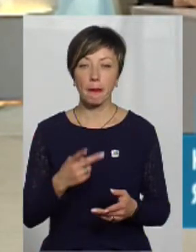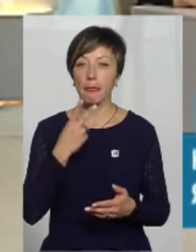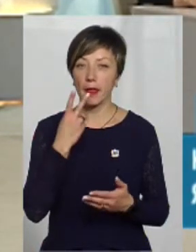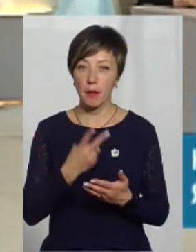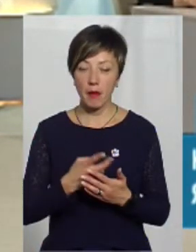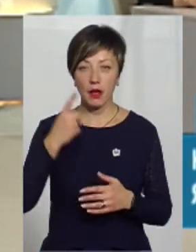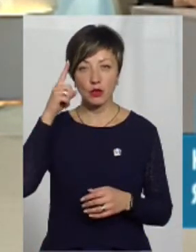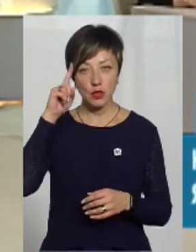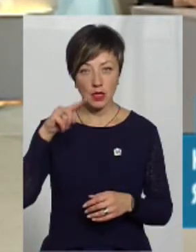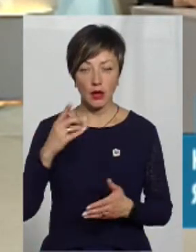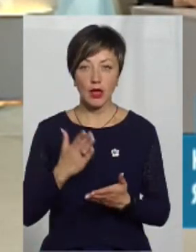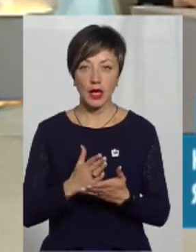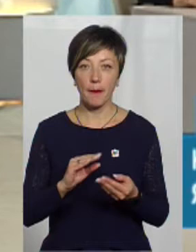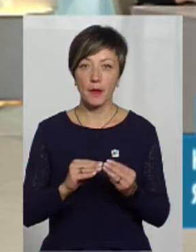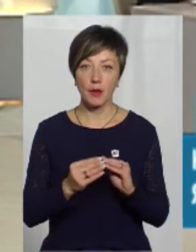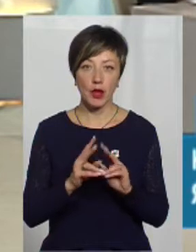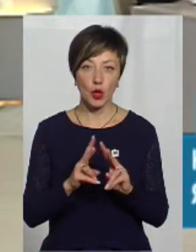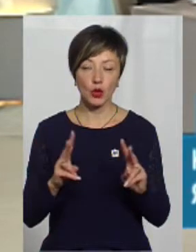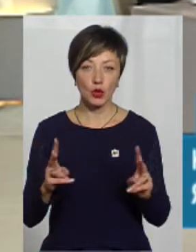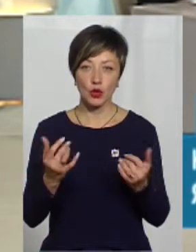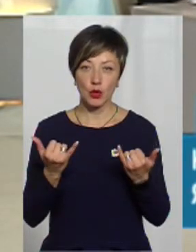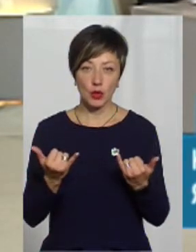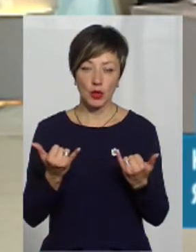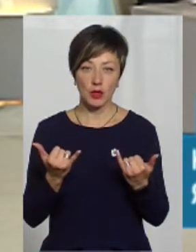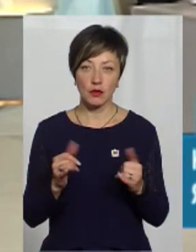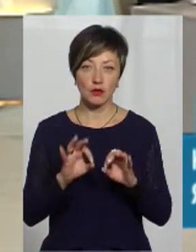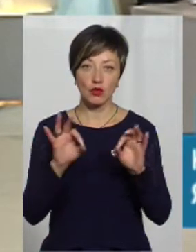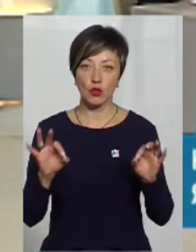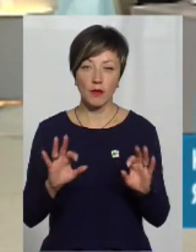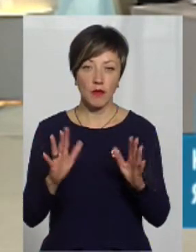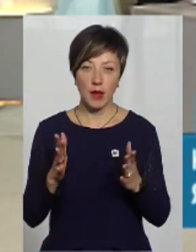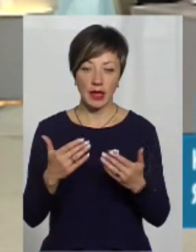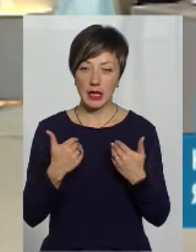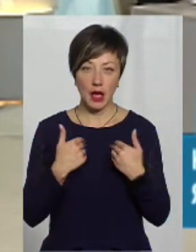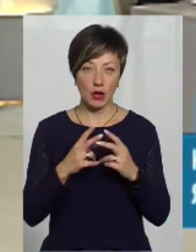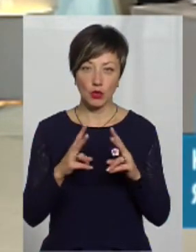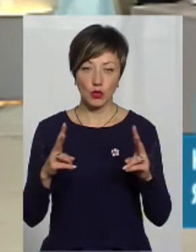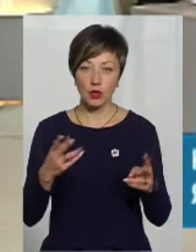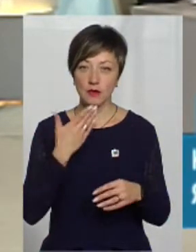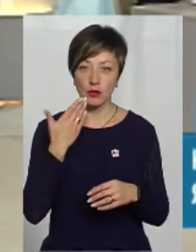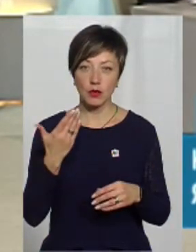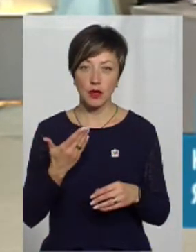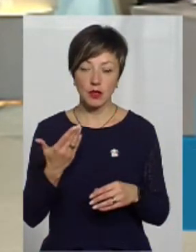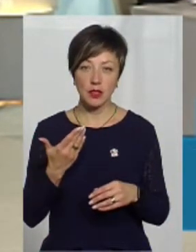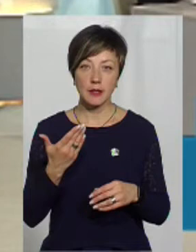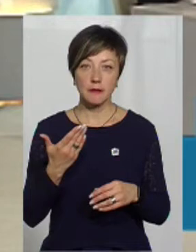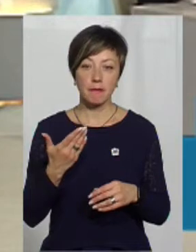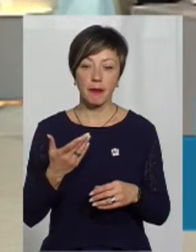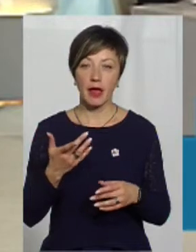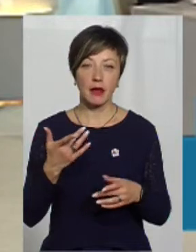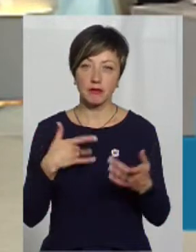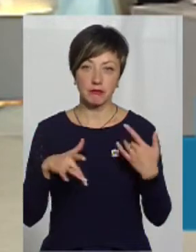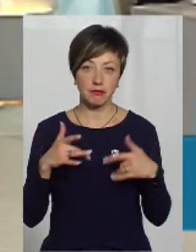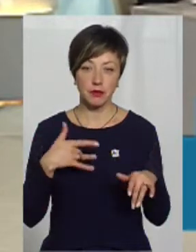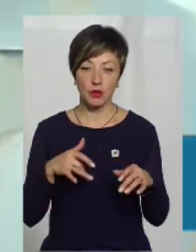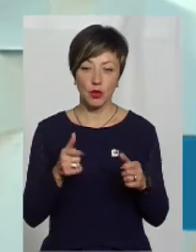бачу, знаю, є проблеми, ніхто сьогодні, і, ну, в жодному випадку ні я, ніхто із виступаючих в пільному Лехсинці не сказав, що у